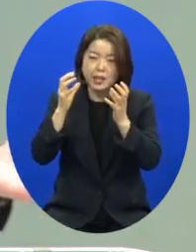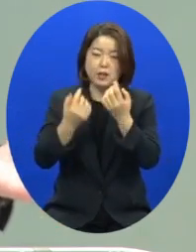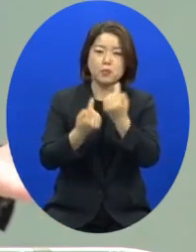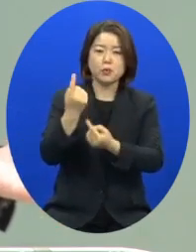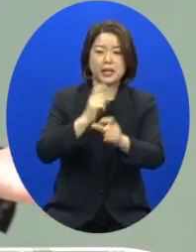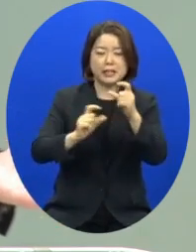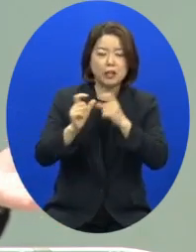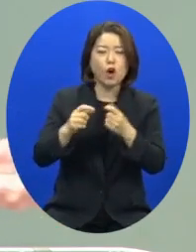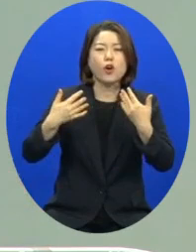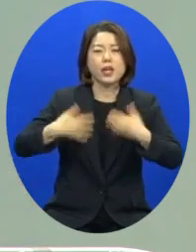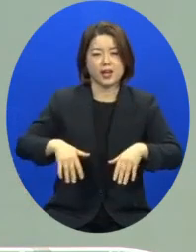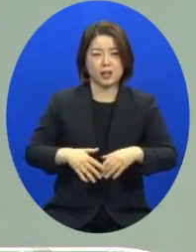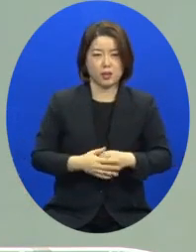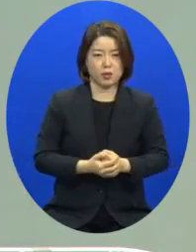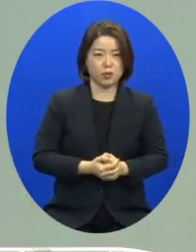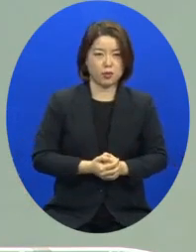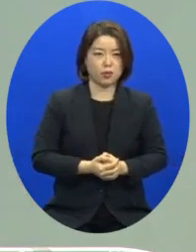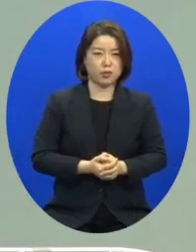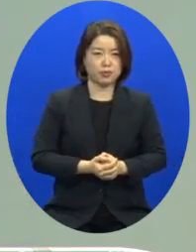약합니다.